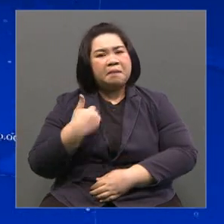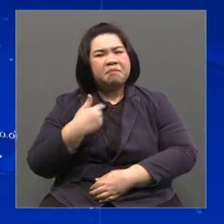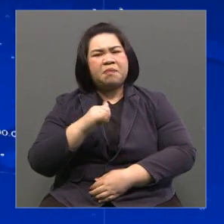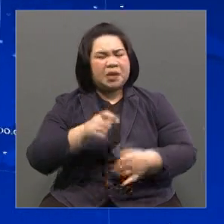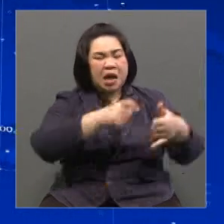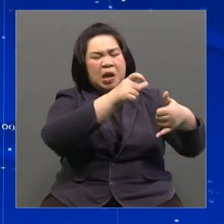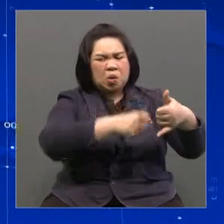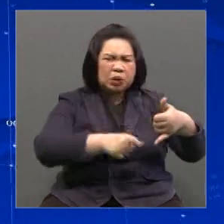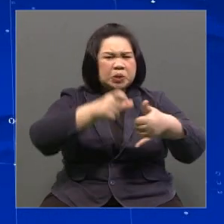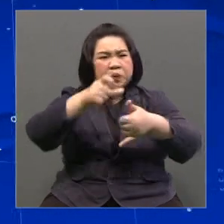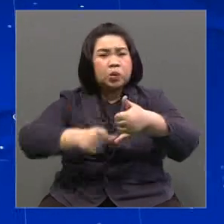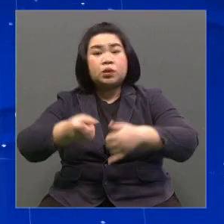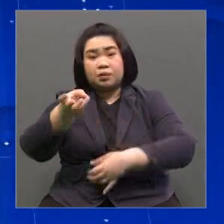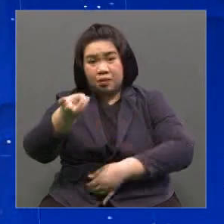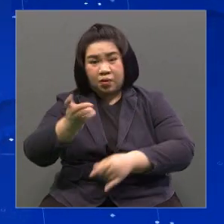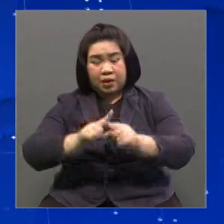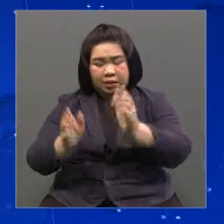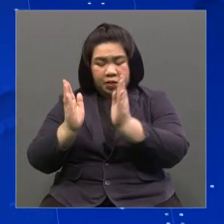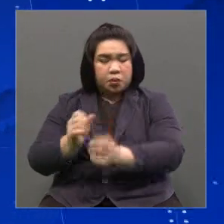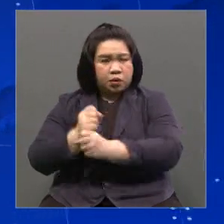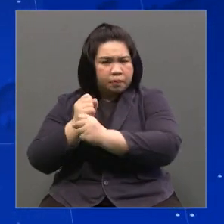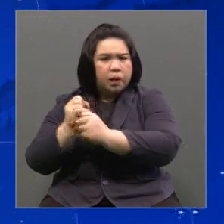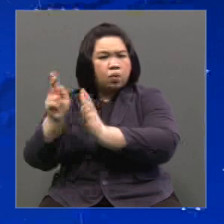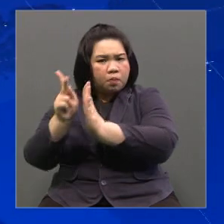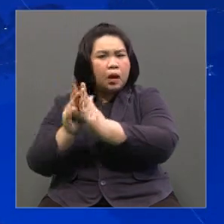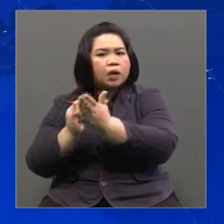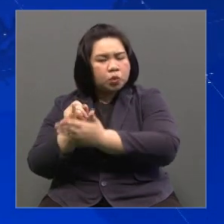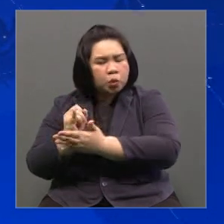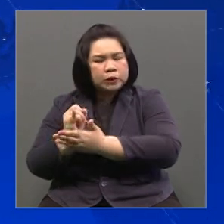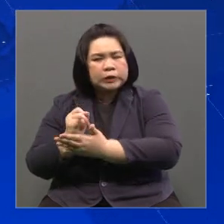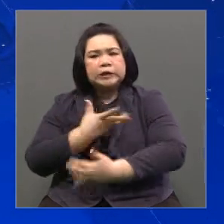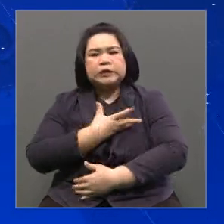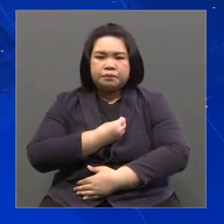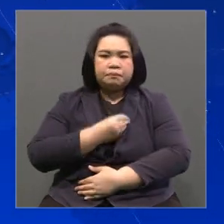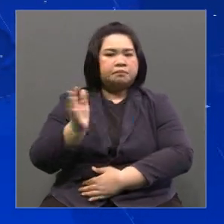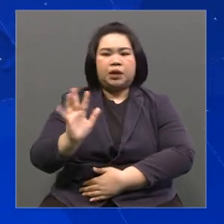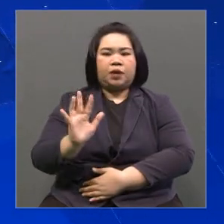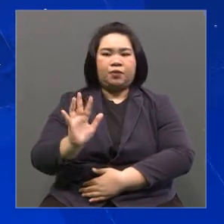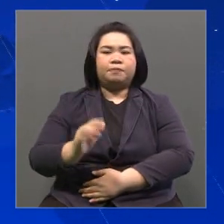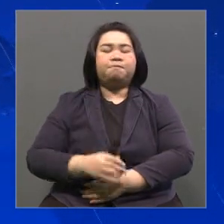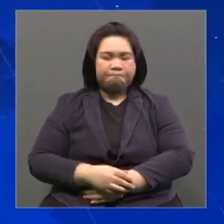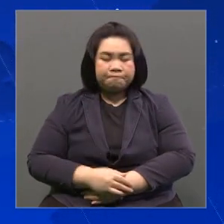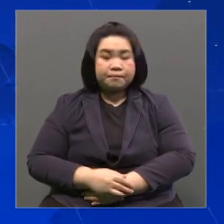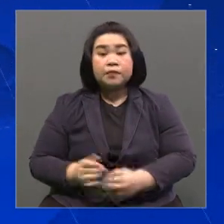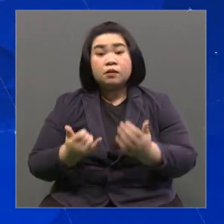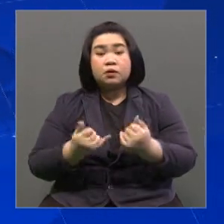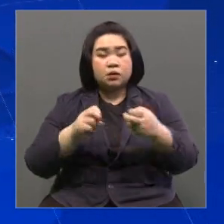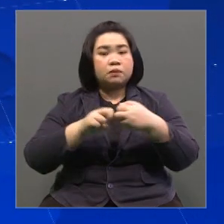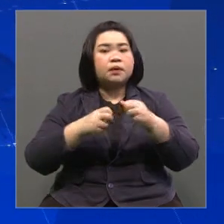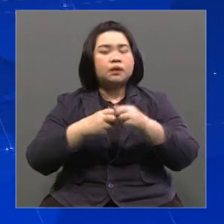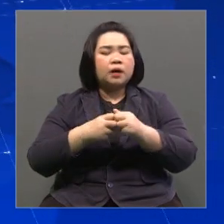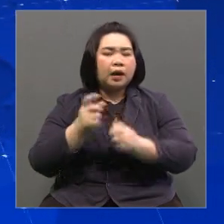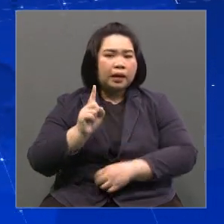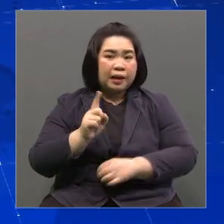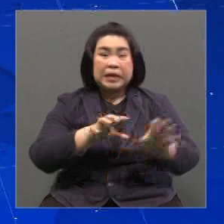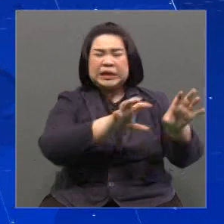างคนเท่านั้นส่วนตำรวจที่ปฏิบัติหน้าที่ถูกต้องก็ขออย่าหมดกำลังใจค่ะส่วนการแก้ไขปัญหาในเรื่องนี้การป